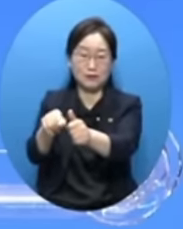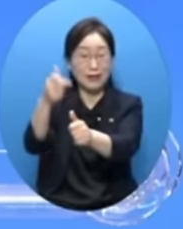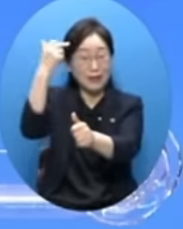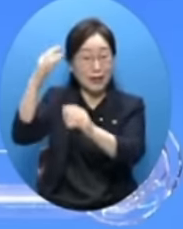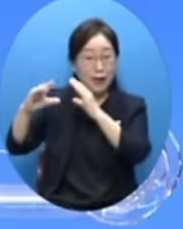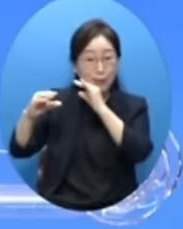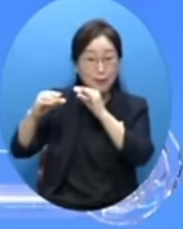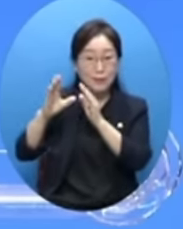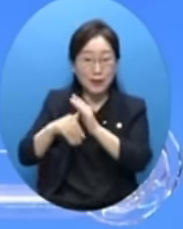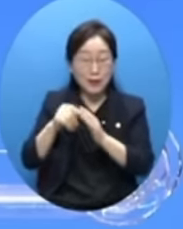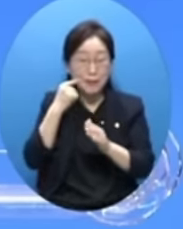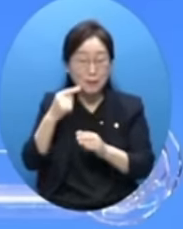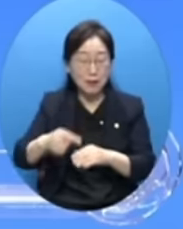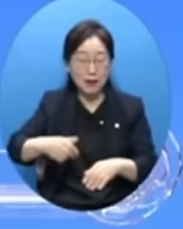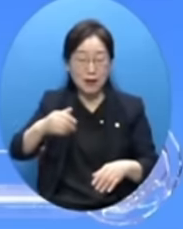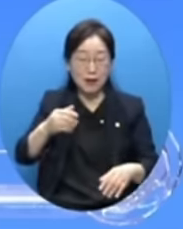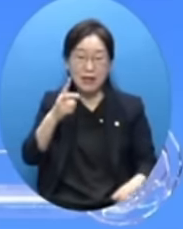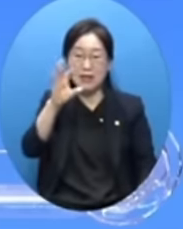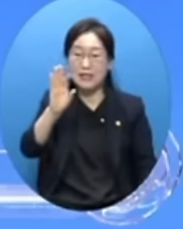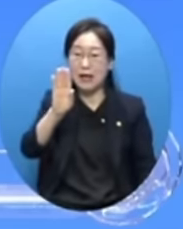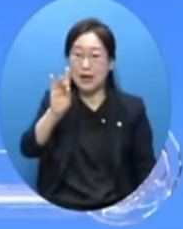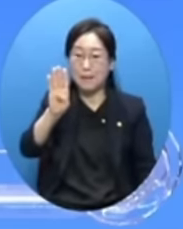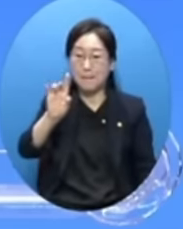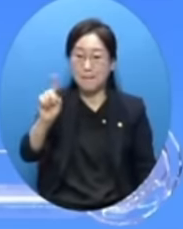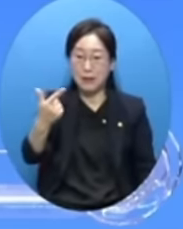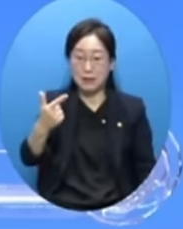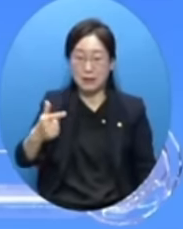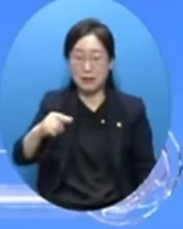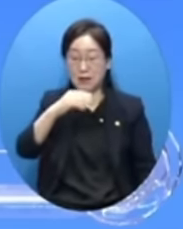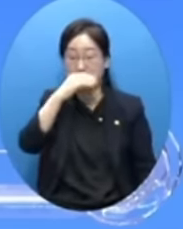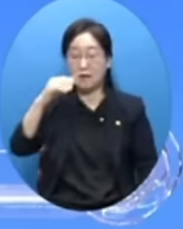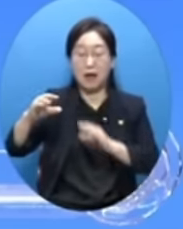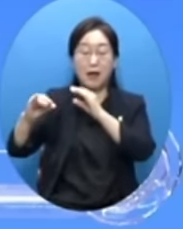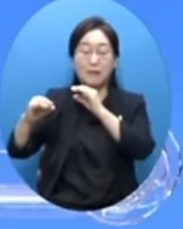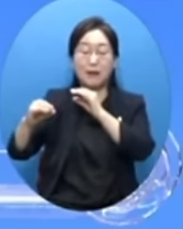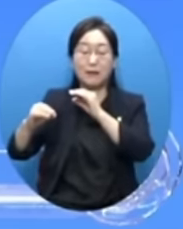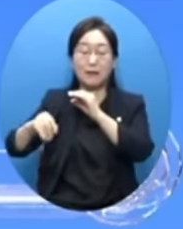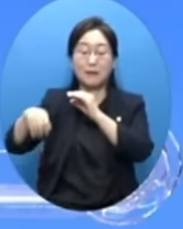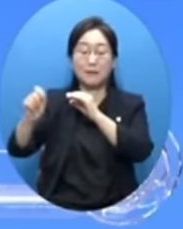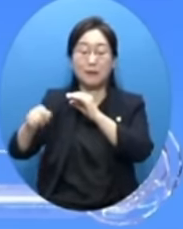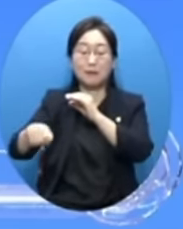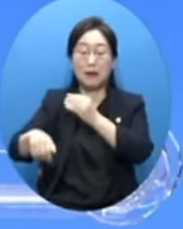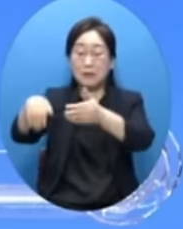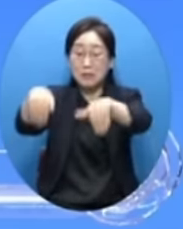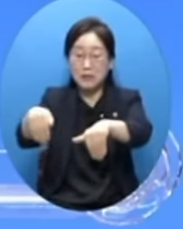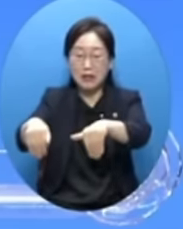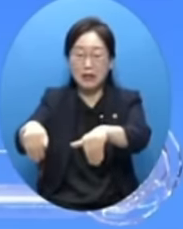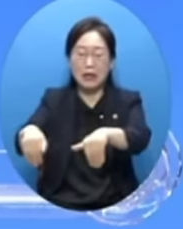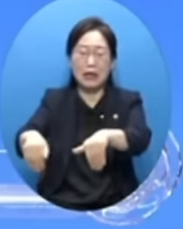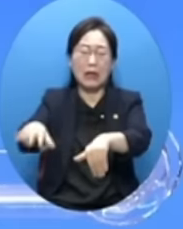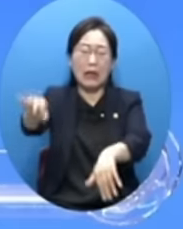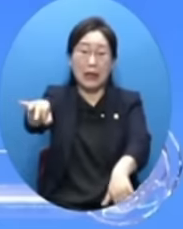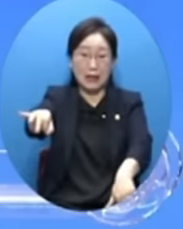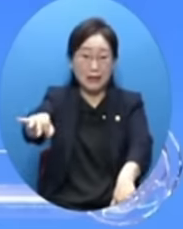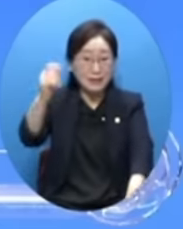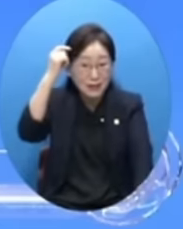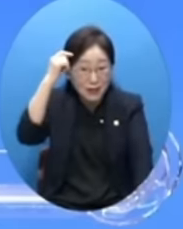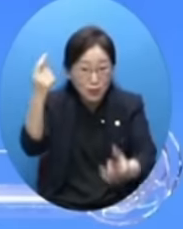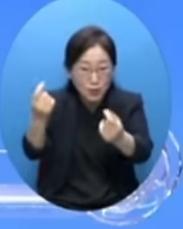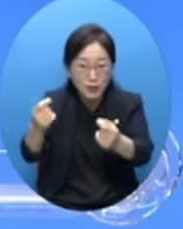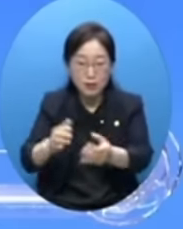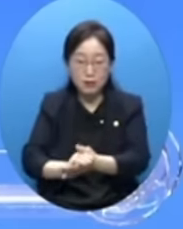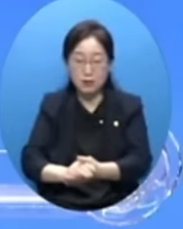조선시대에 양반 상놈이 있어서 양반이 상놈을 사람 취급을 안 했던 것처럼 여겼던 사마리아 사람이 와서